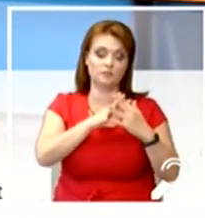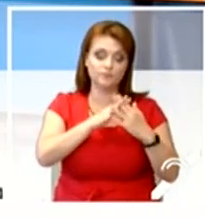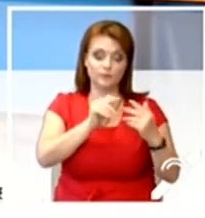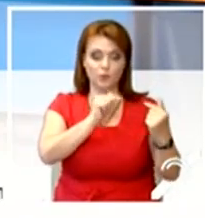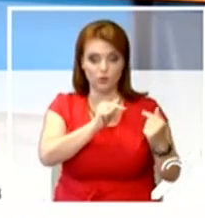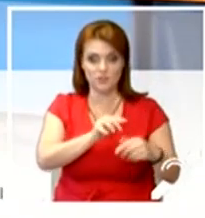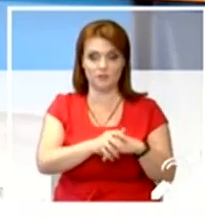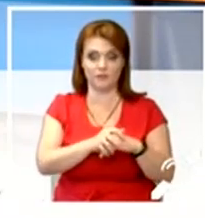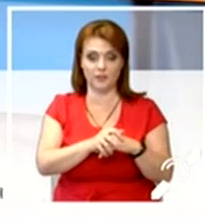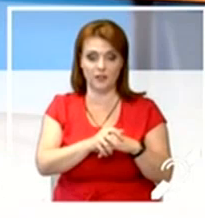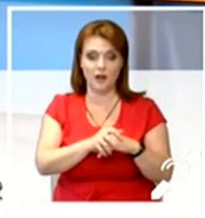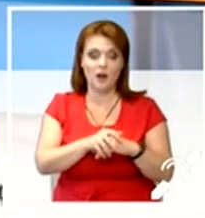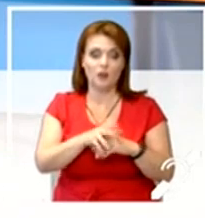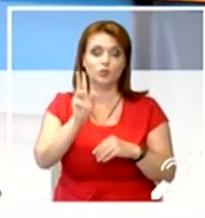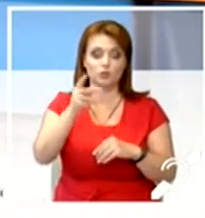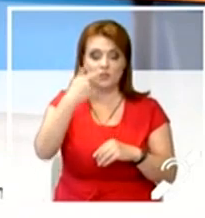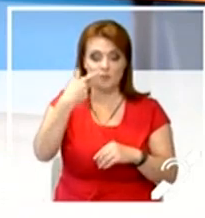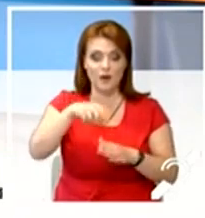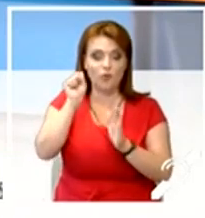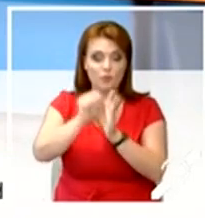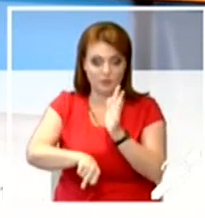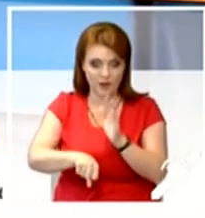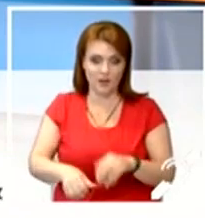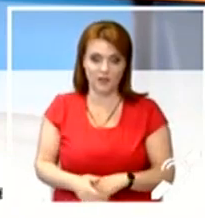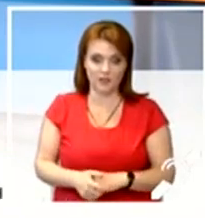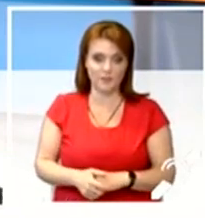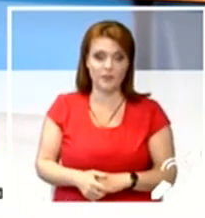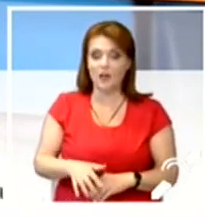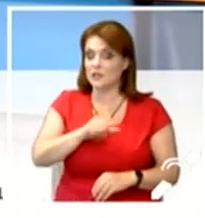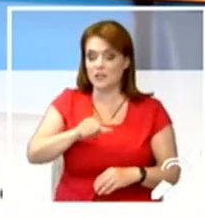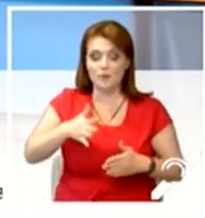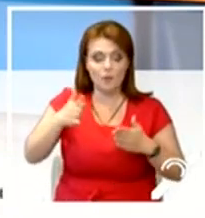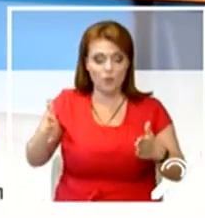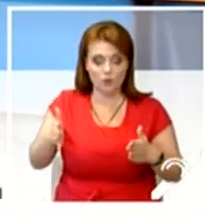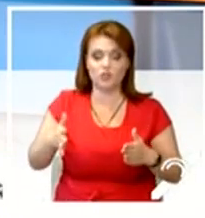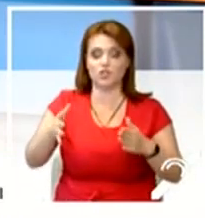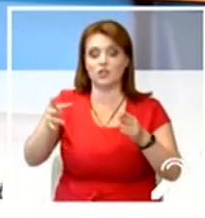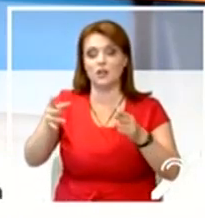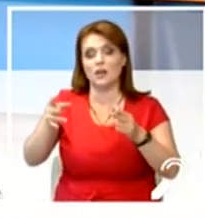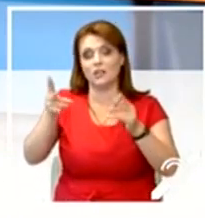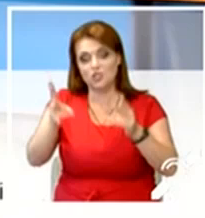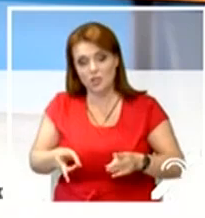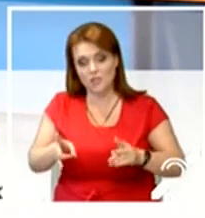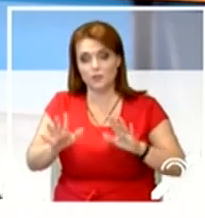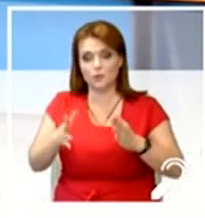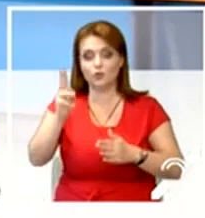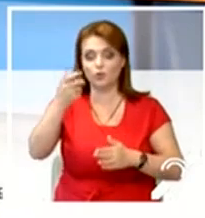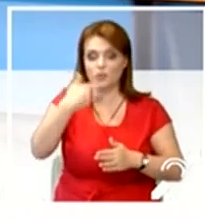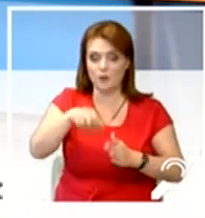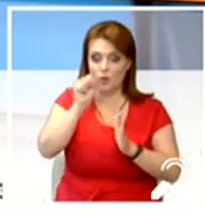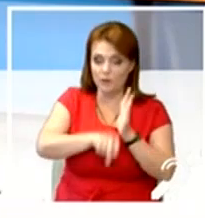703.000 oameni își iau viața, iar aproape 77% dintre tragedii se produc în țările cu venituri mici și medii. În